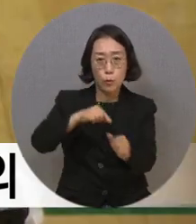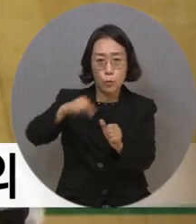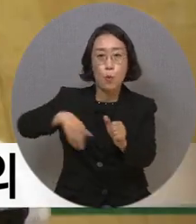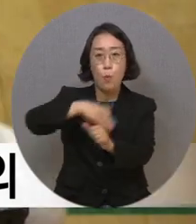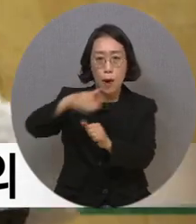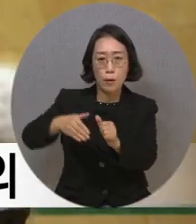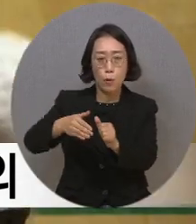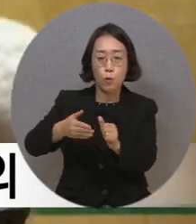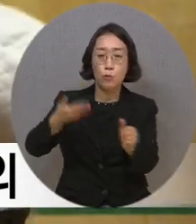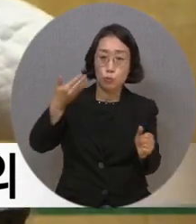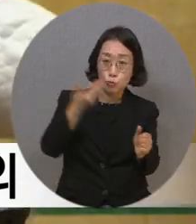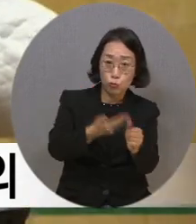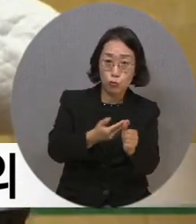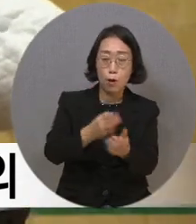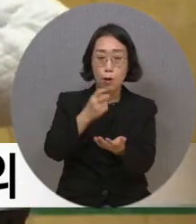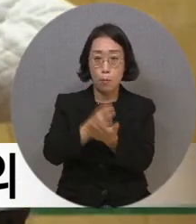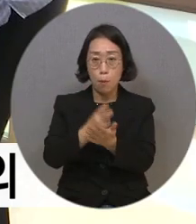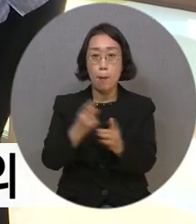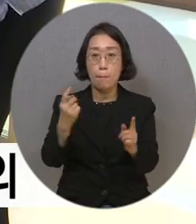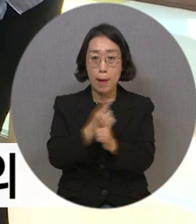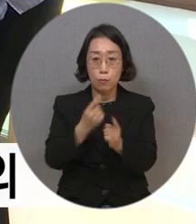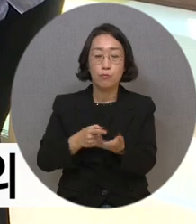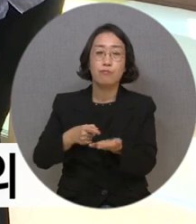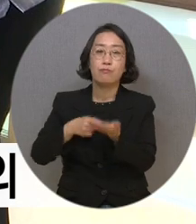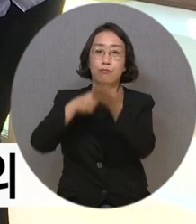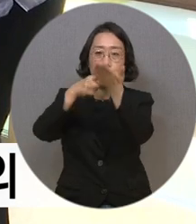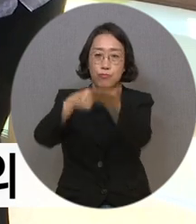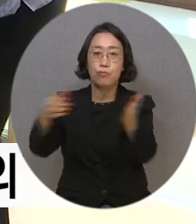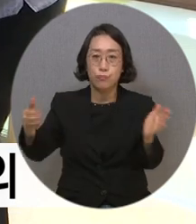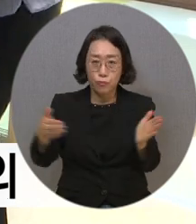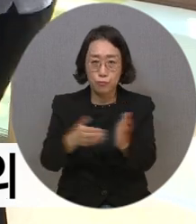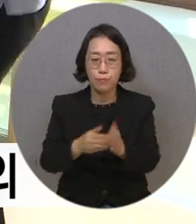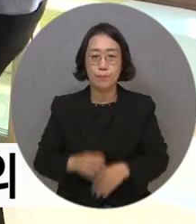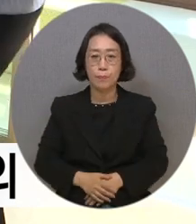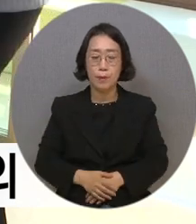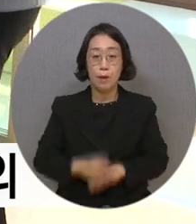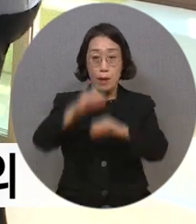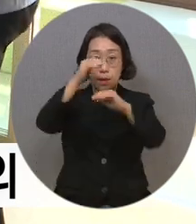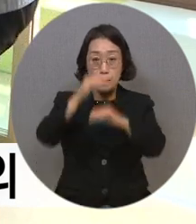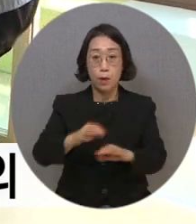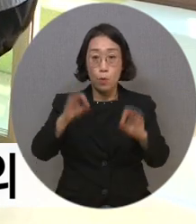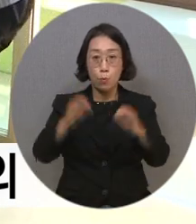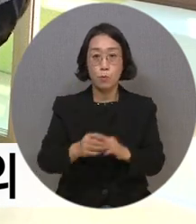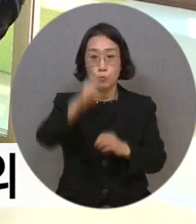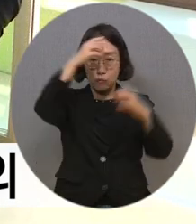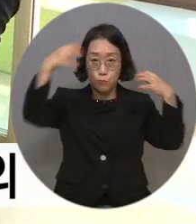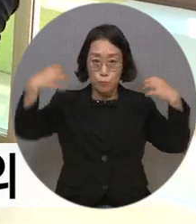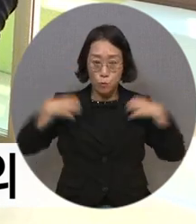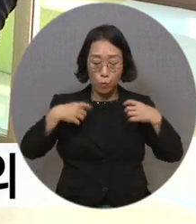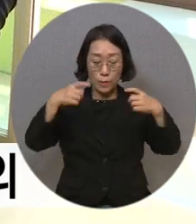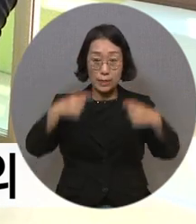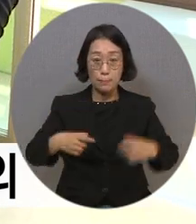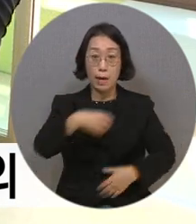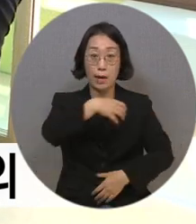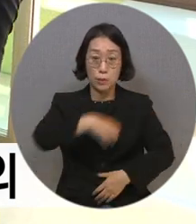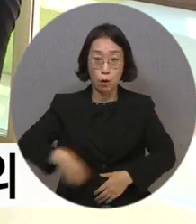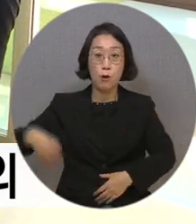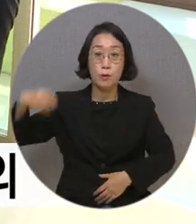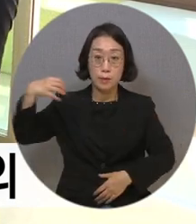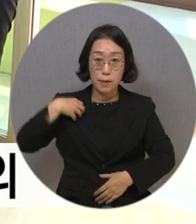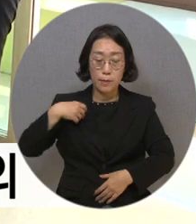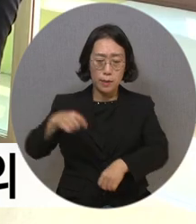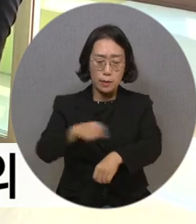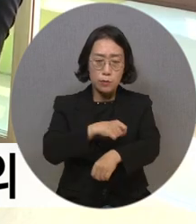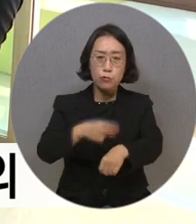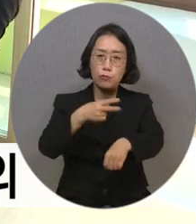내용을 담은 법률 개정안 5건을 대표 발의했습니다. 개정안에는 국가와 지방자치단체의 임무에 특수교육